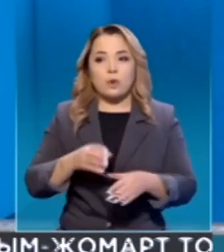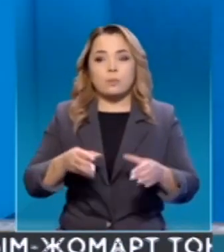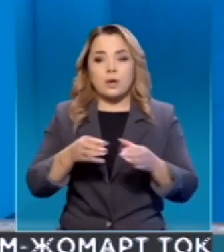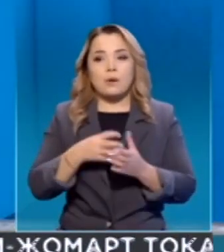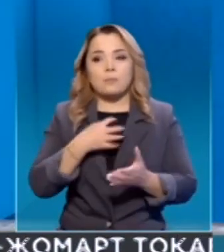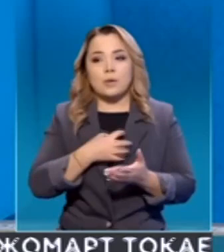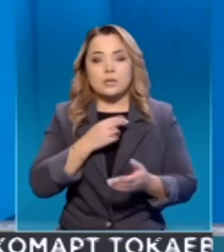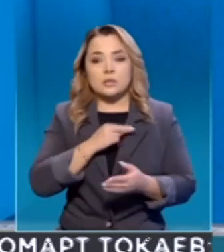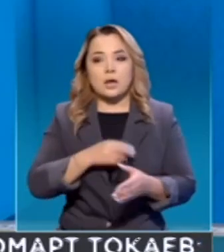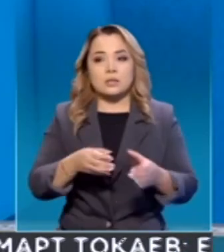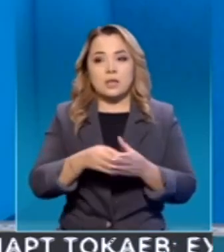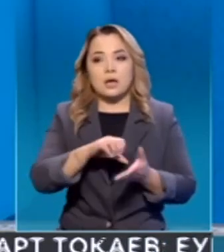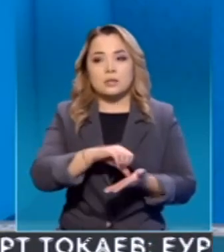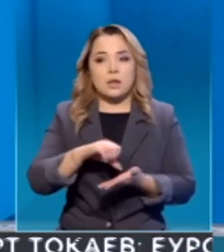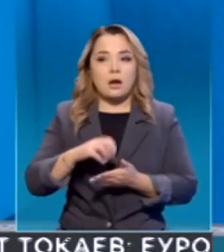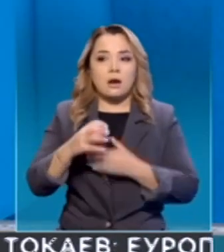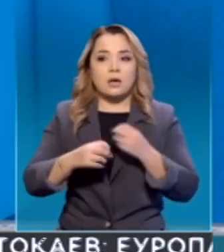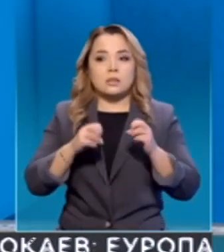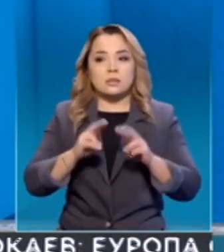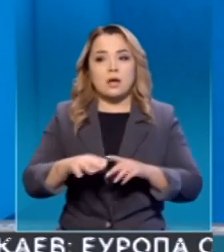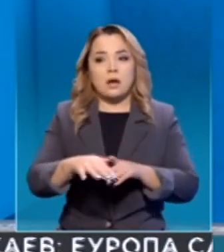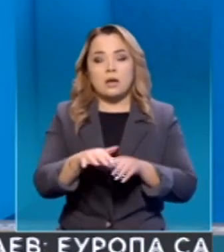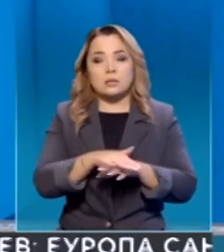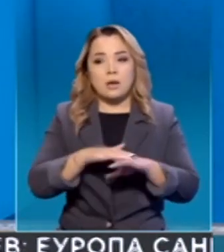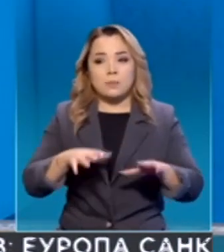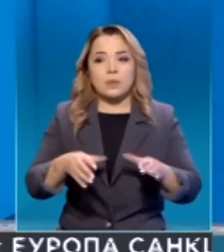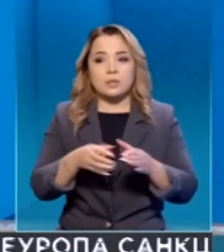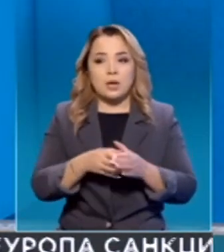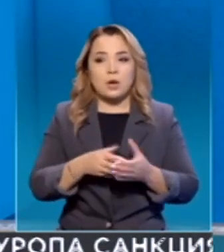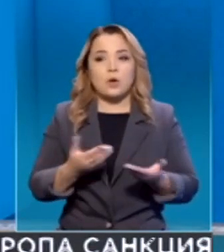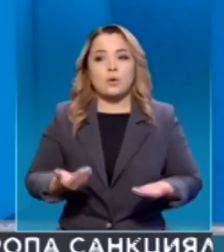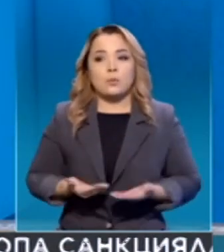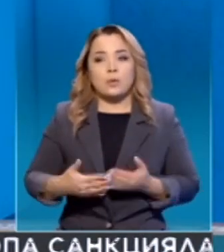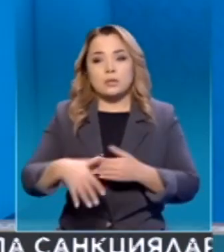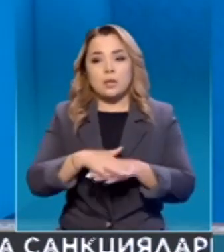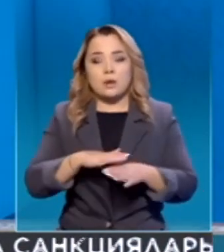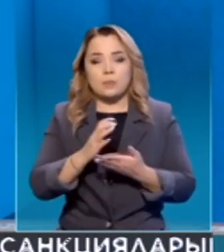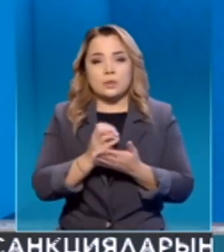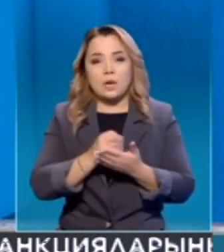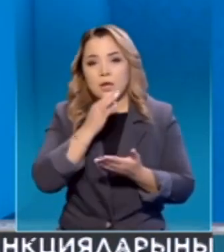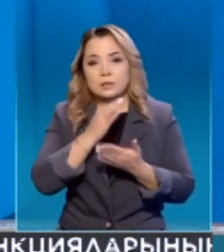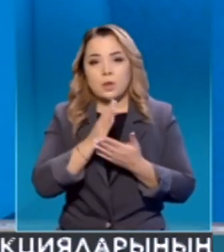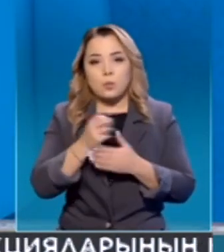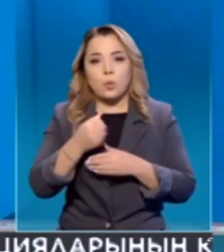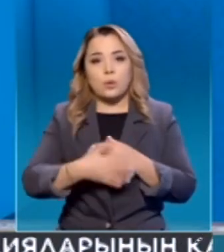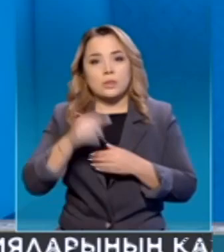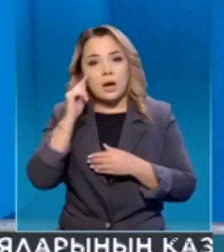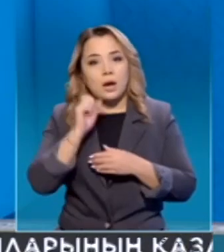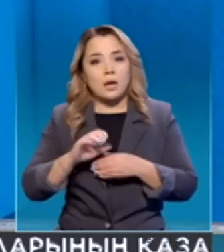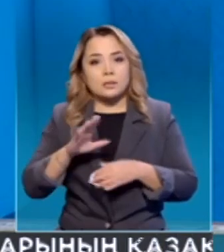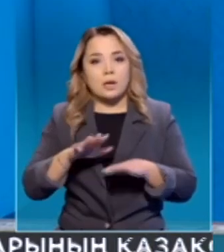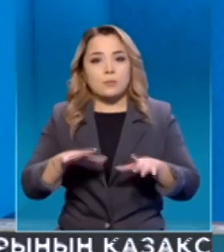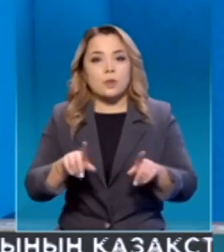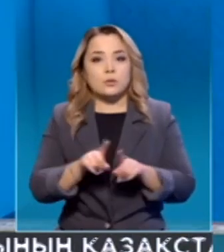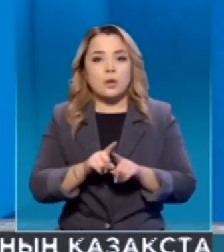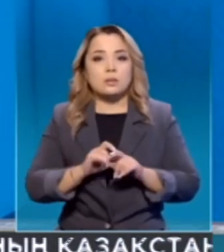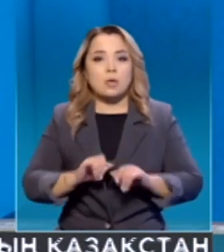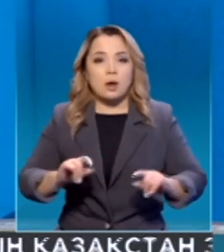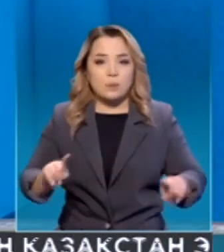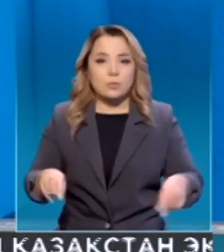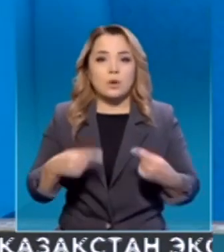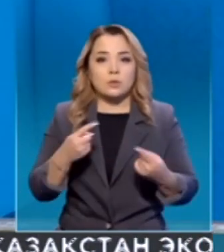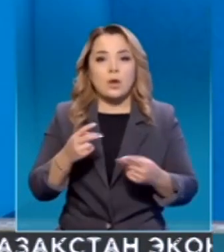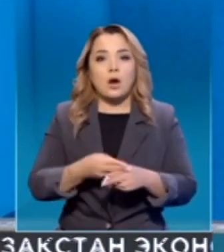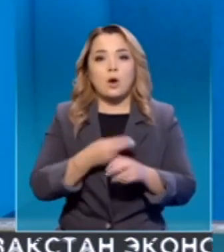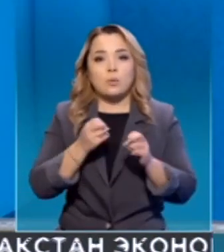маңызды серіктесі, сондай-ақ халықаралық аренадағы және өңірдегі ықпалды мемлекет. Орталық Азия елдерімен берік ынтымақтастық аймақтың дамуына және